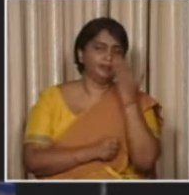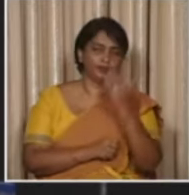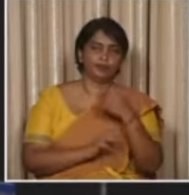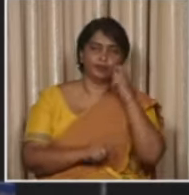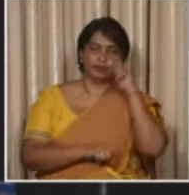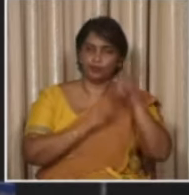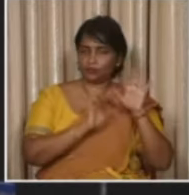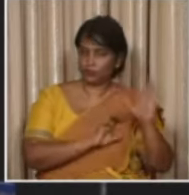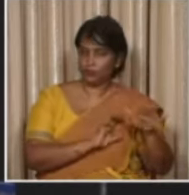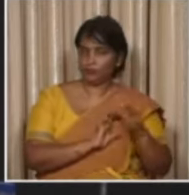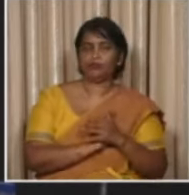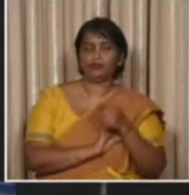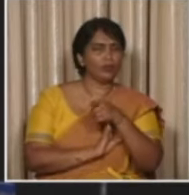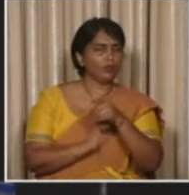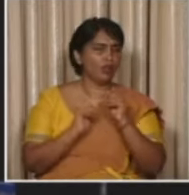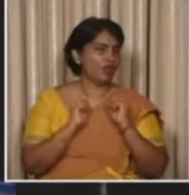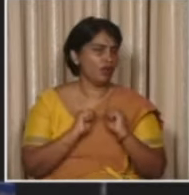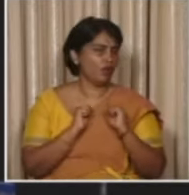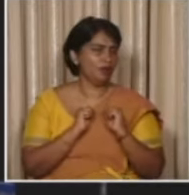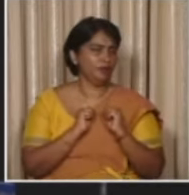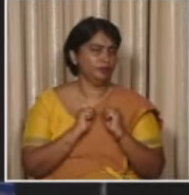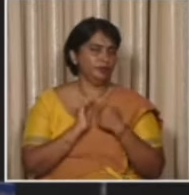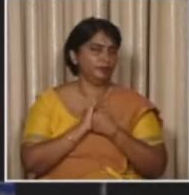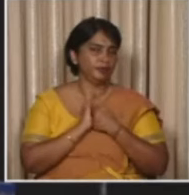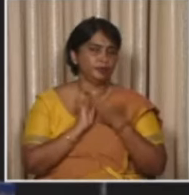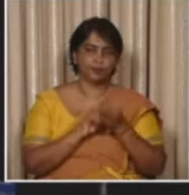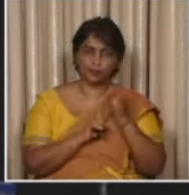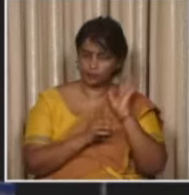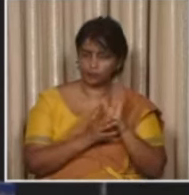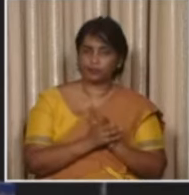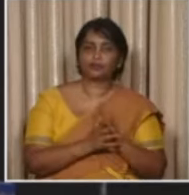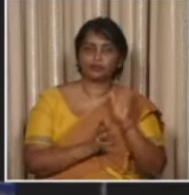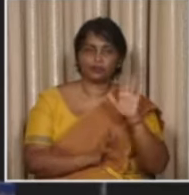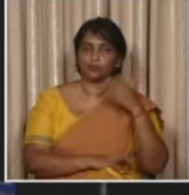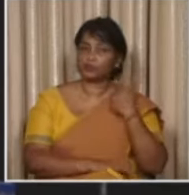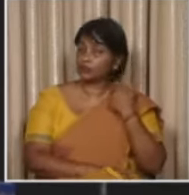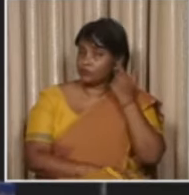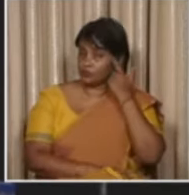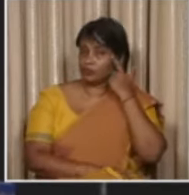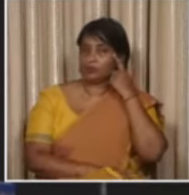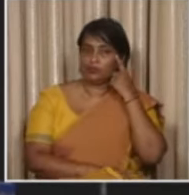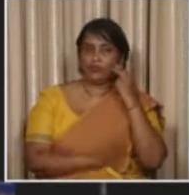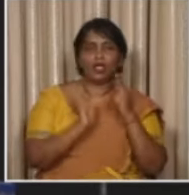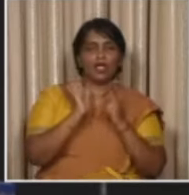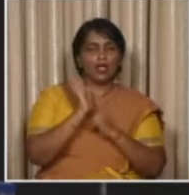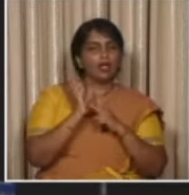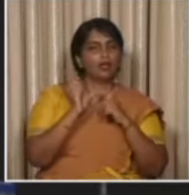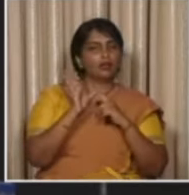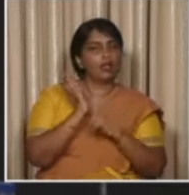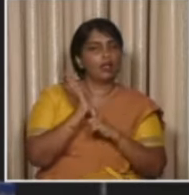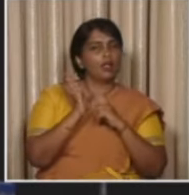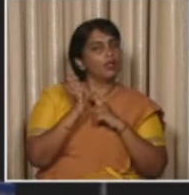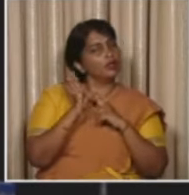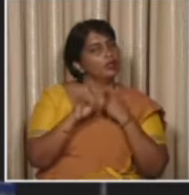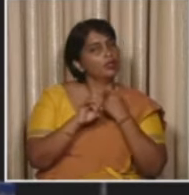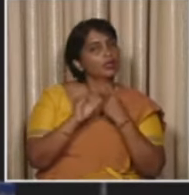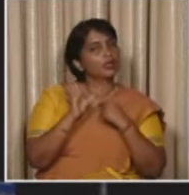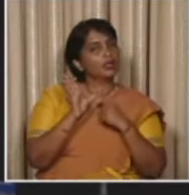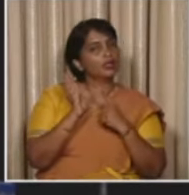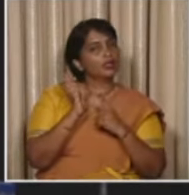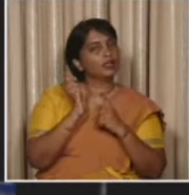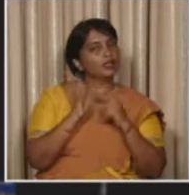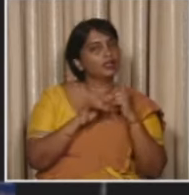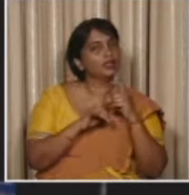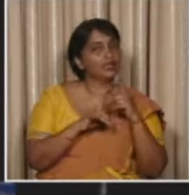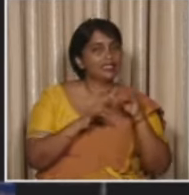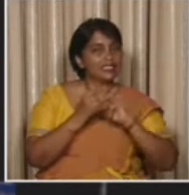ജനതാവട്ട് ഏക കൊഹമദ ഏത്തിവെന്നെ ഗറു സഭാപത്തുമണി അപ്പിട മതകൈ നാലകത് സിൽവ കിയന ഏ പോലീസിയെ